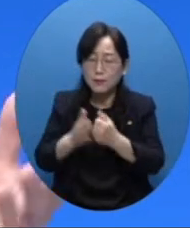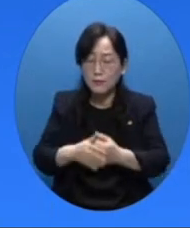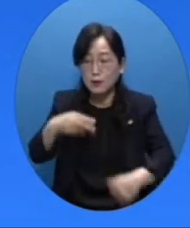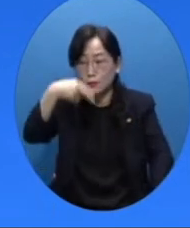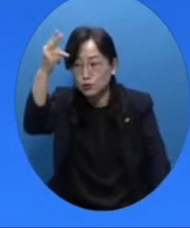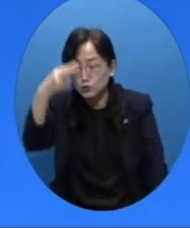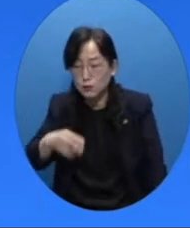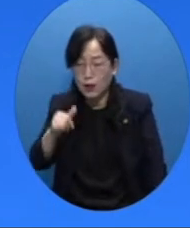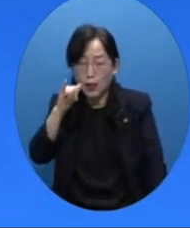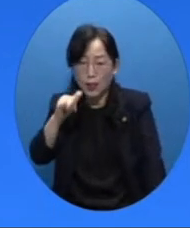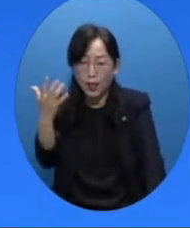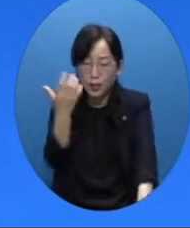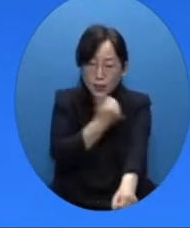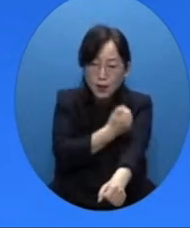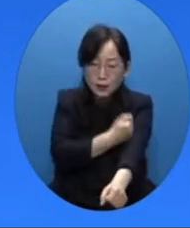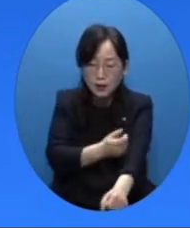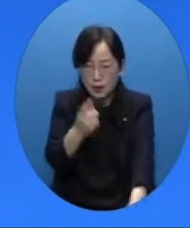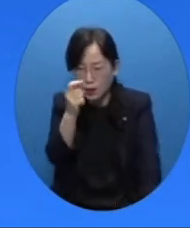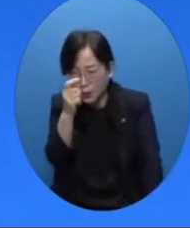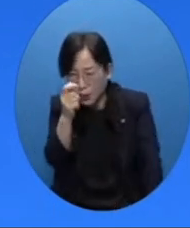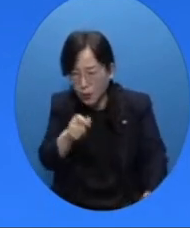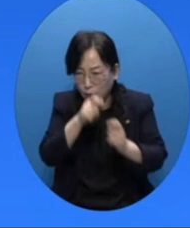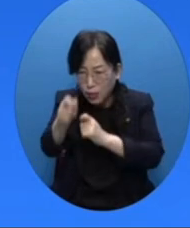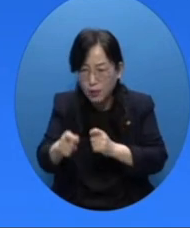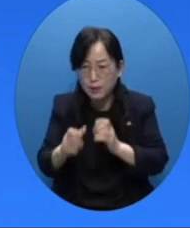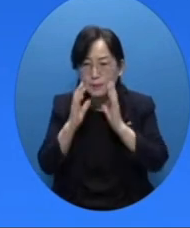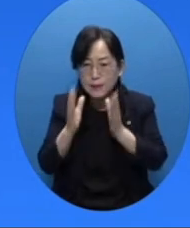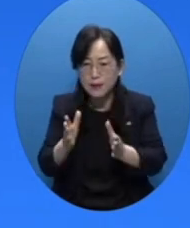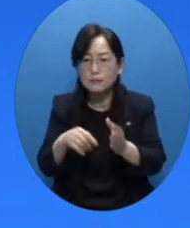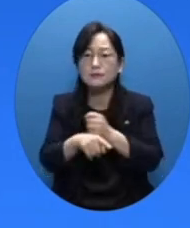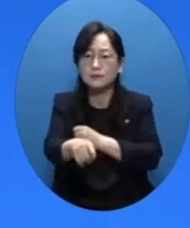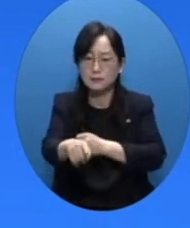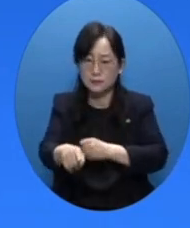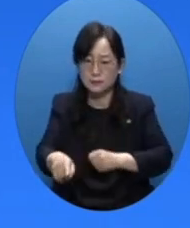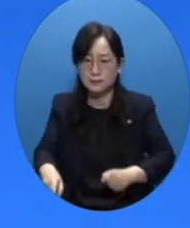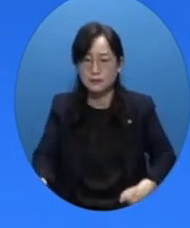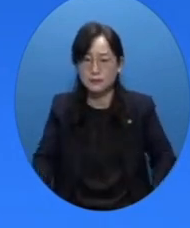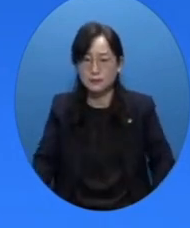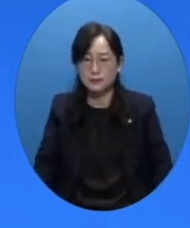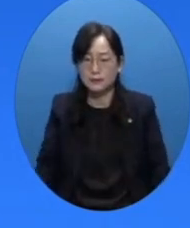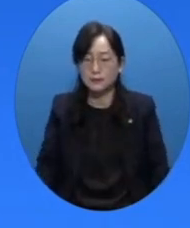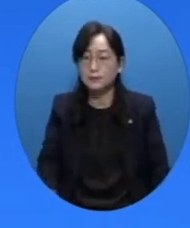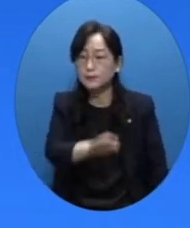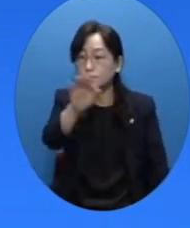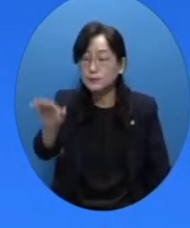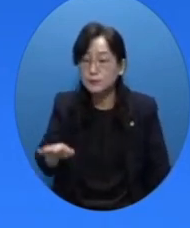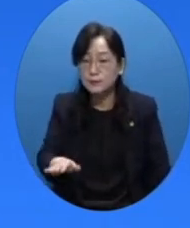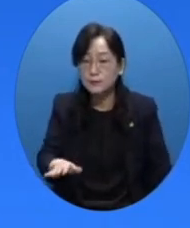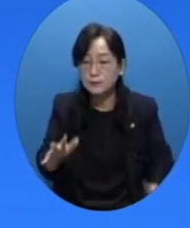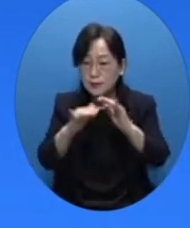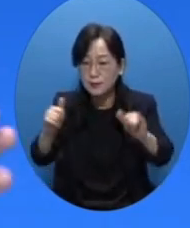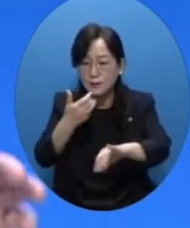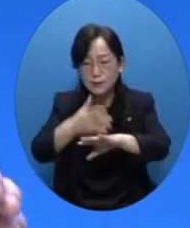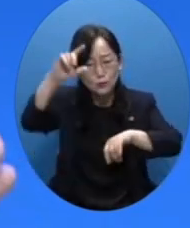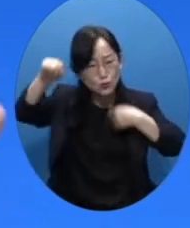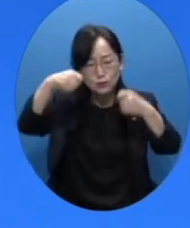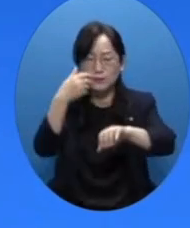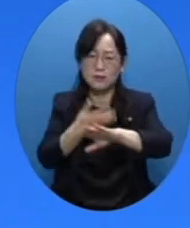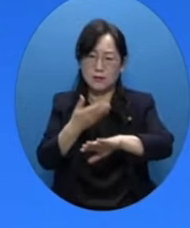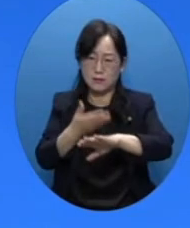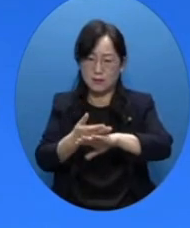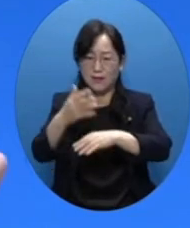마약 도박 이런데 빠지게 되는 것입니다 사람은 다른 동물과 같이 다르게